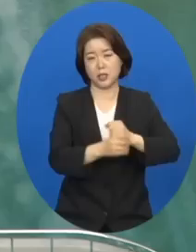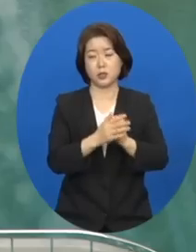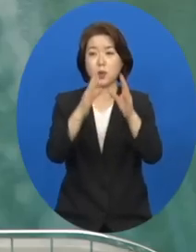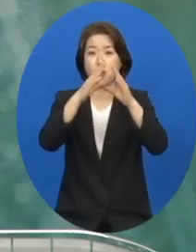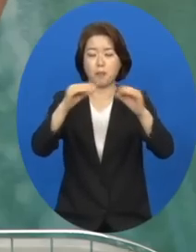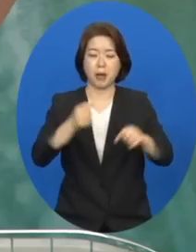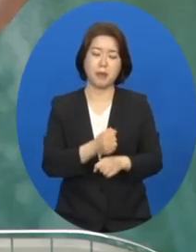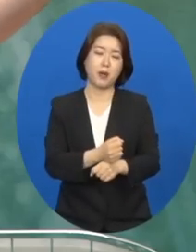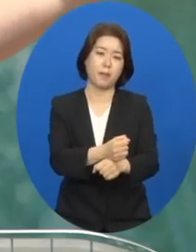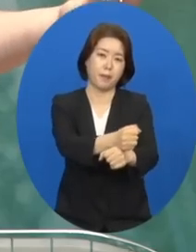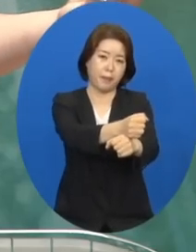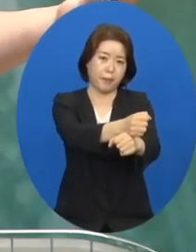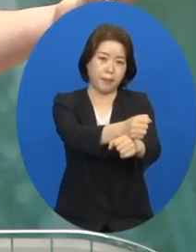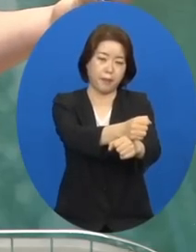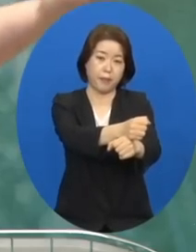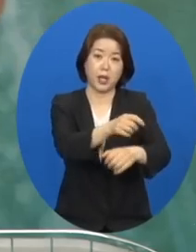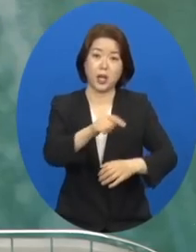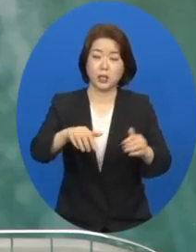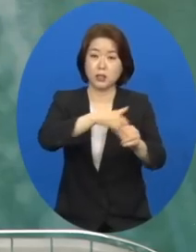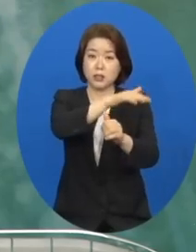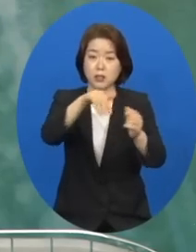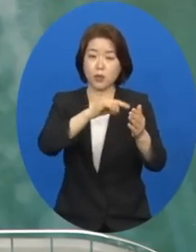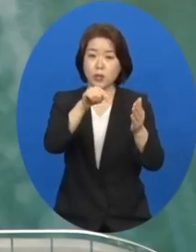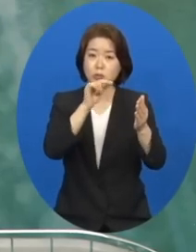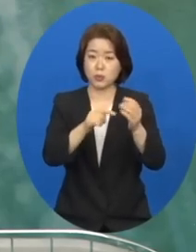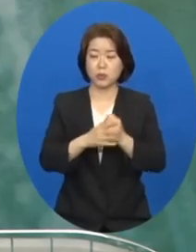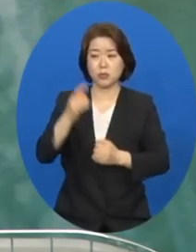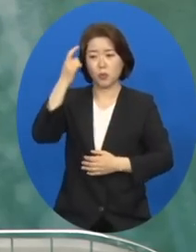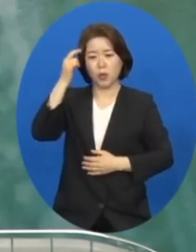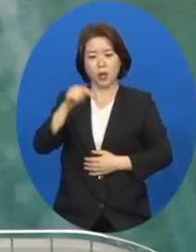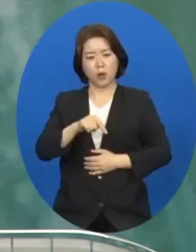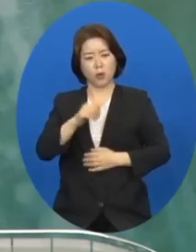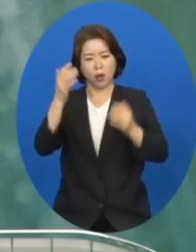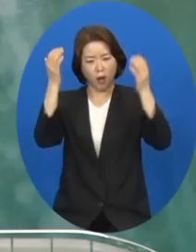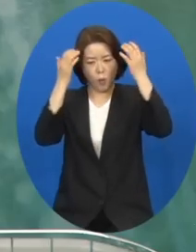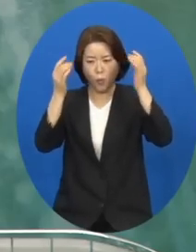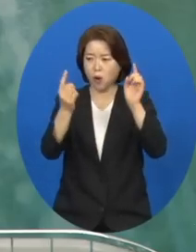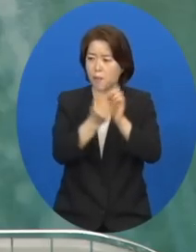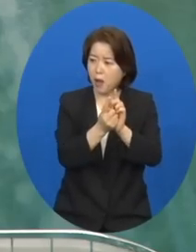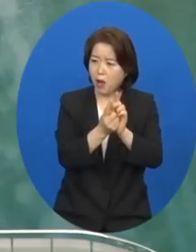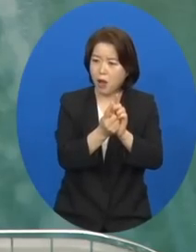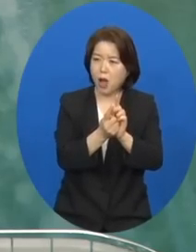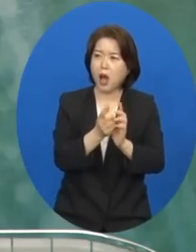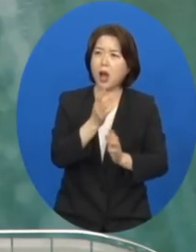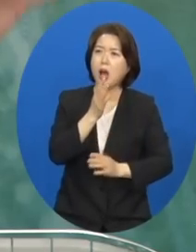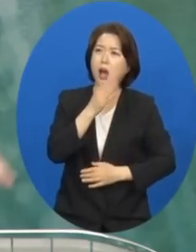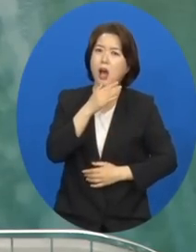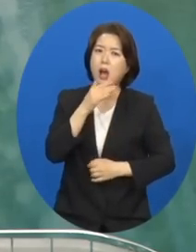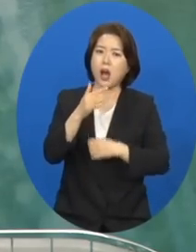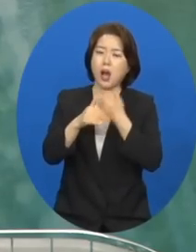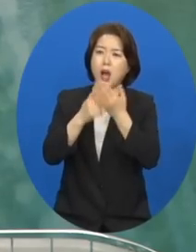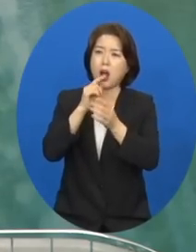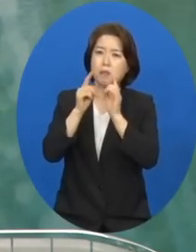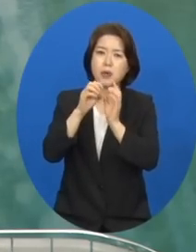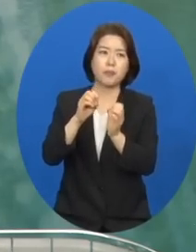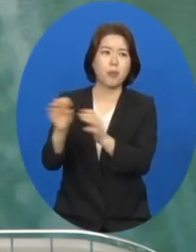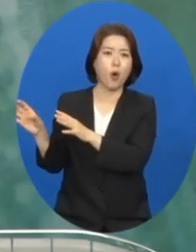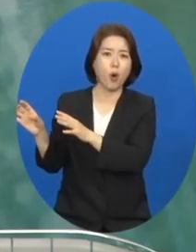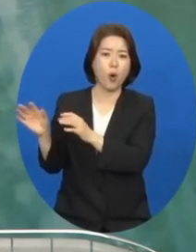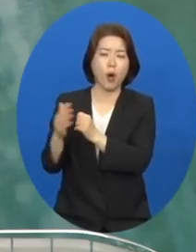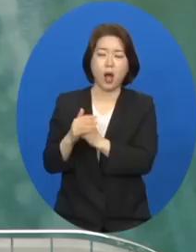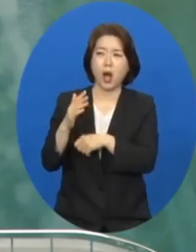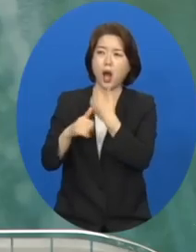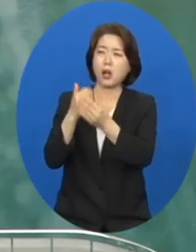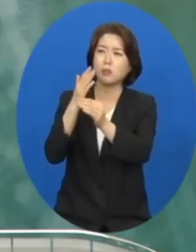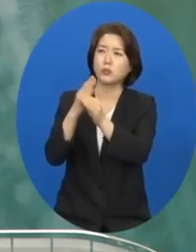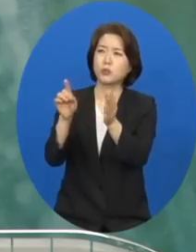이 바벨론에 끌려간 상황 속에서 왜 우리가 이런 고난의 당 하였는가 우리가 하나님의 말씀을 버렸다 우리가 하는 중심